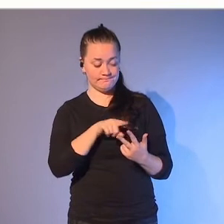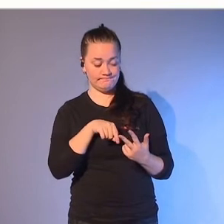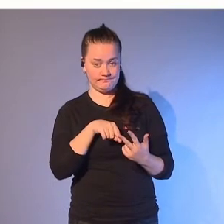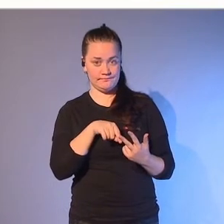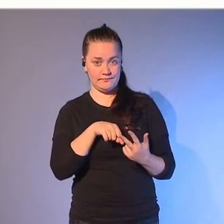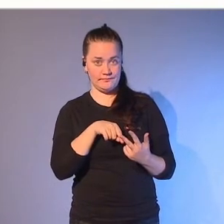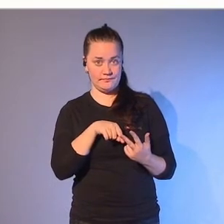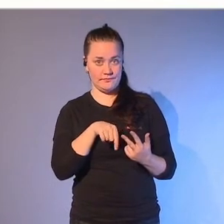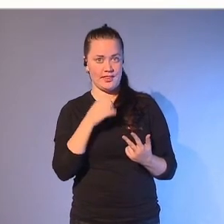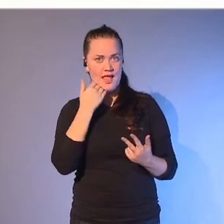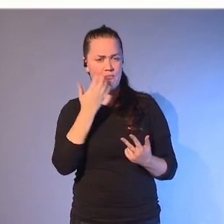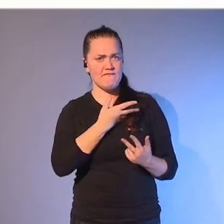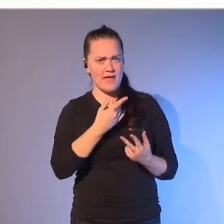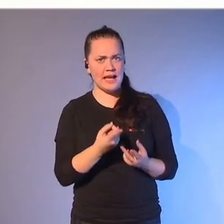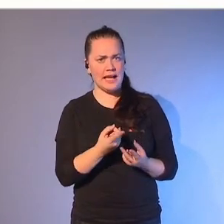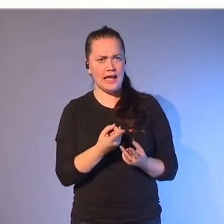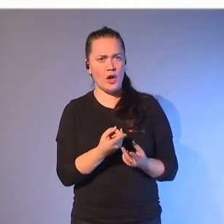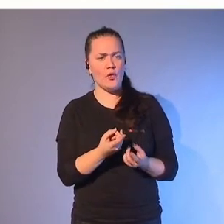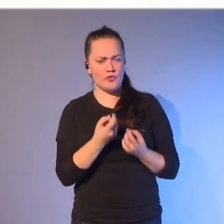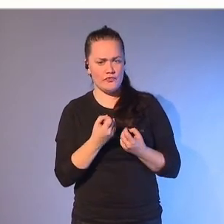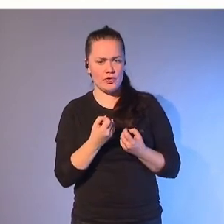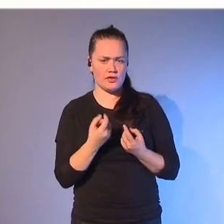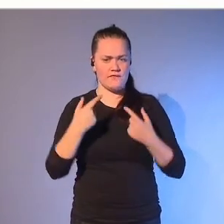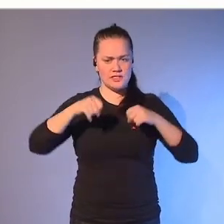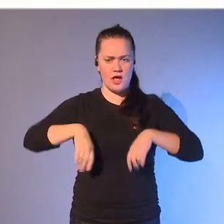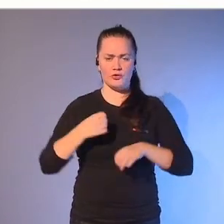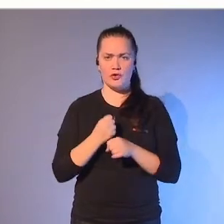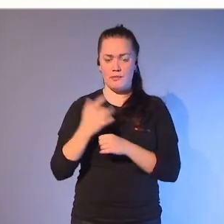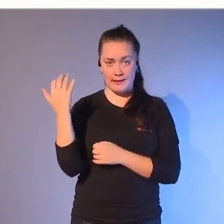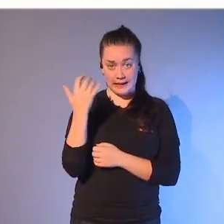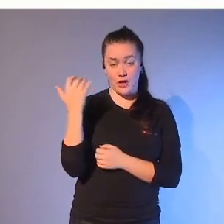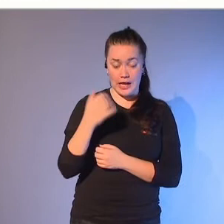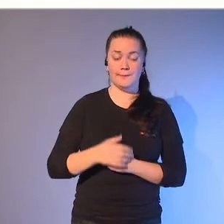blir faktisk veldig utfordret når vi skal jobbe med det digitale.